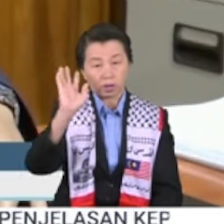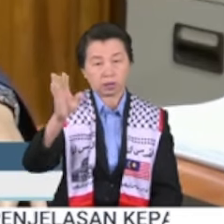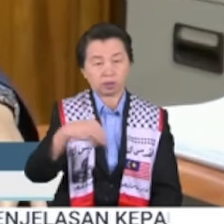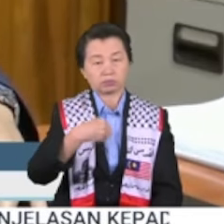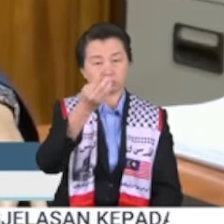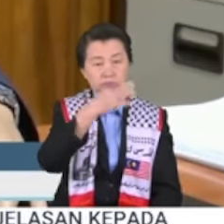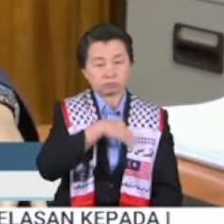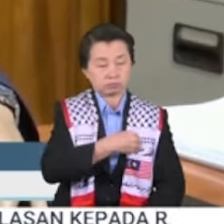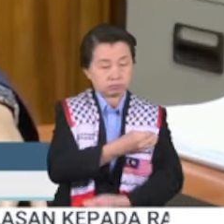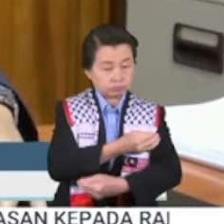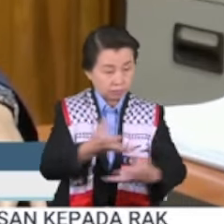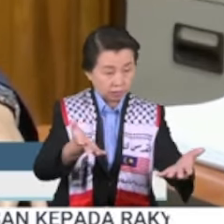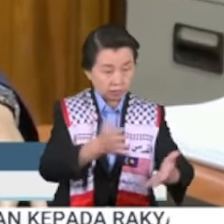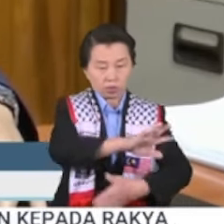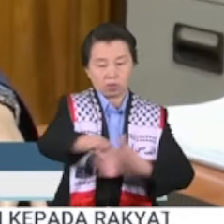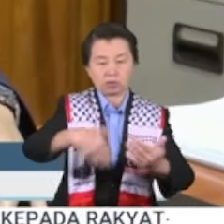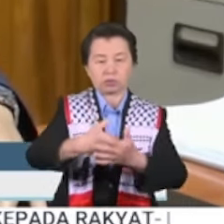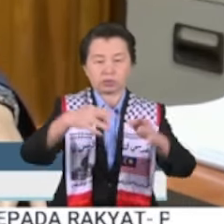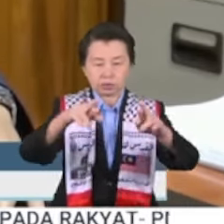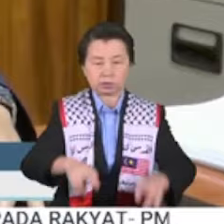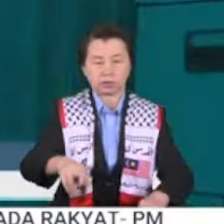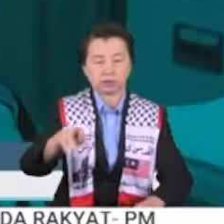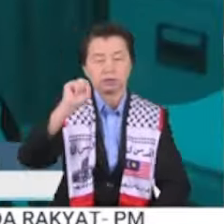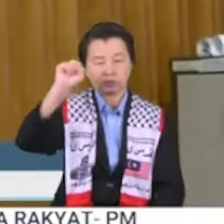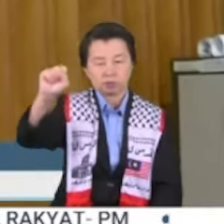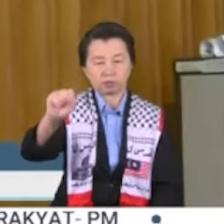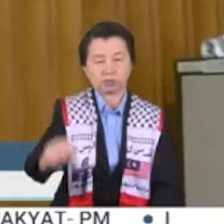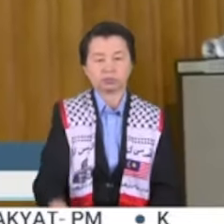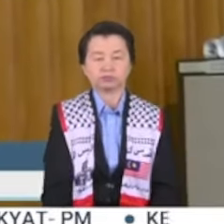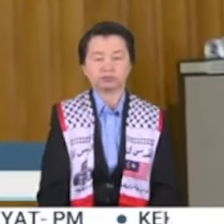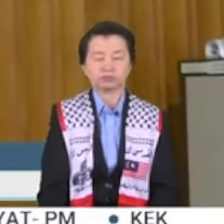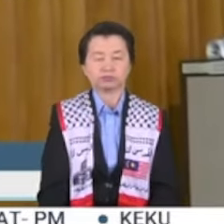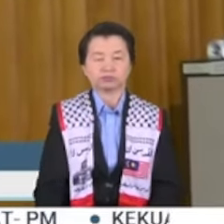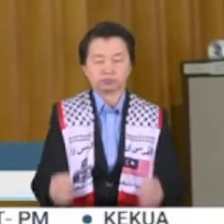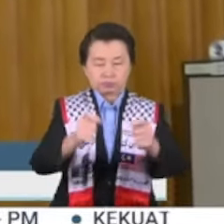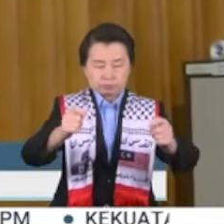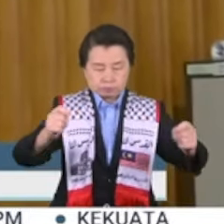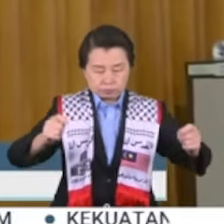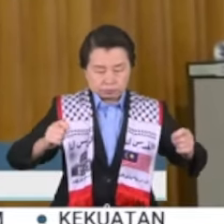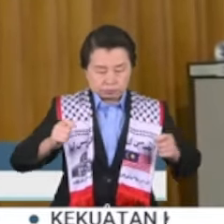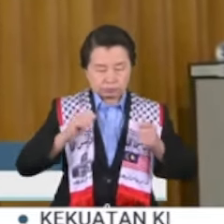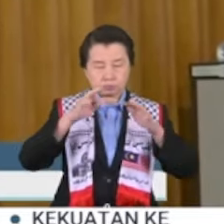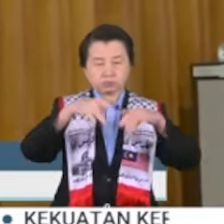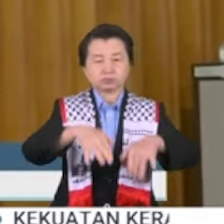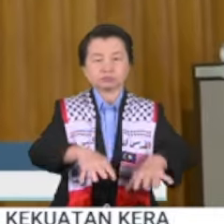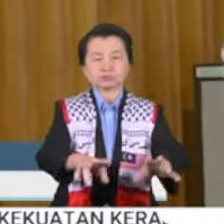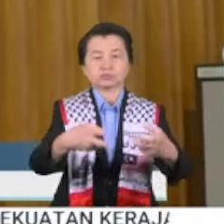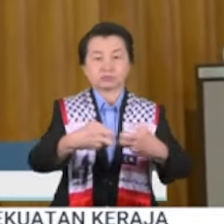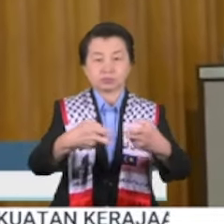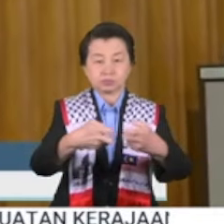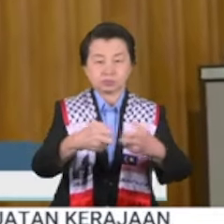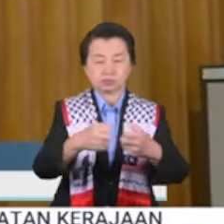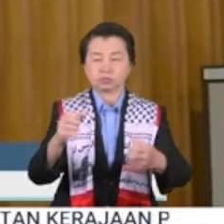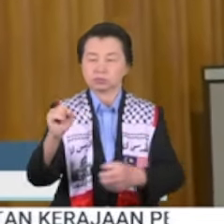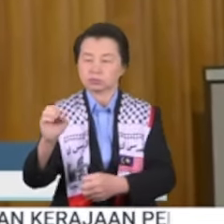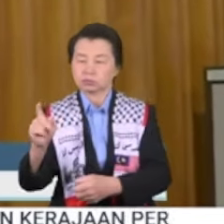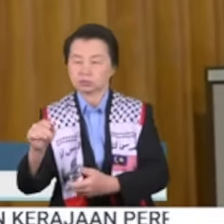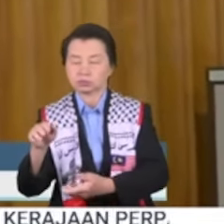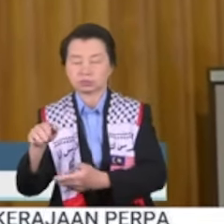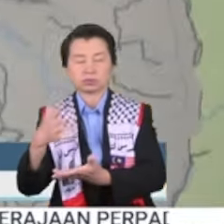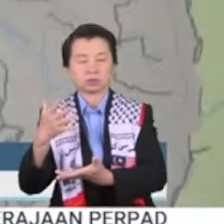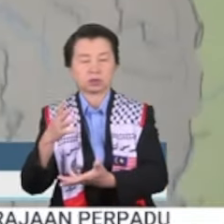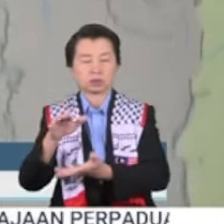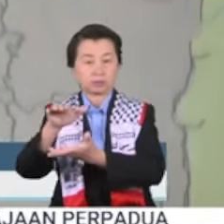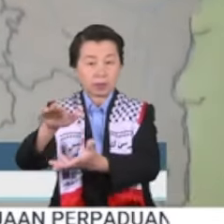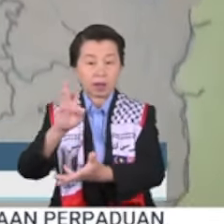kepada keseluruhan negeri Sabah. Empangan hidroelektrik Ulu Padas dan skim bekalan air Ulu